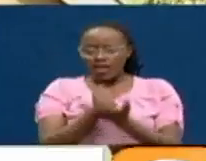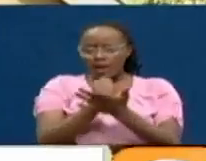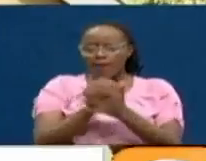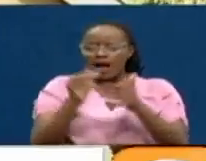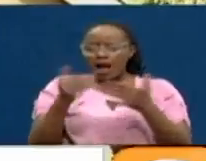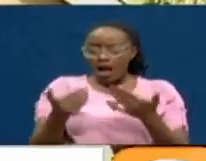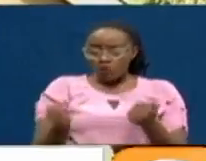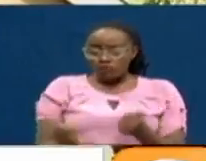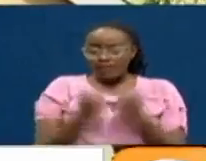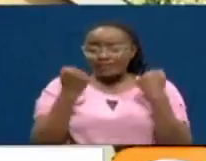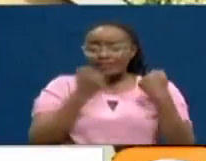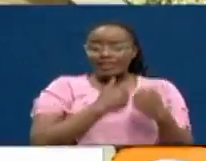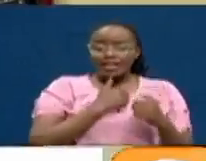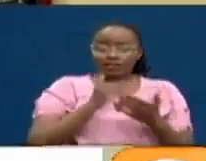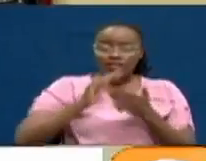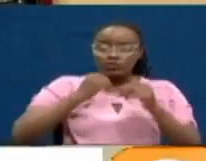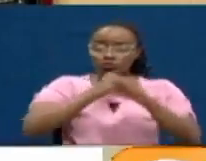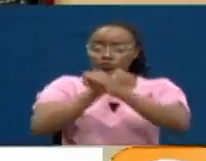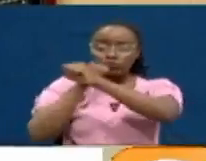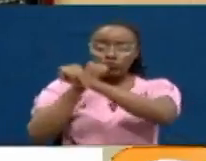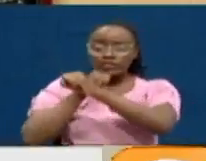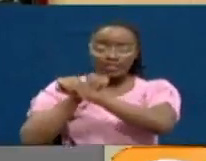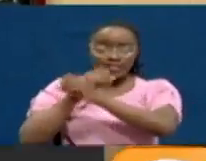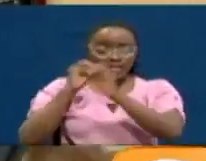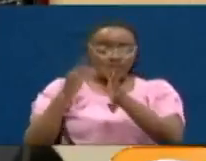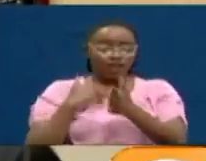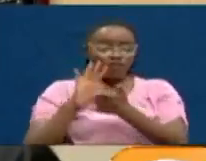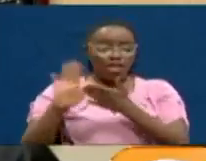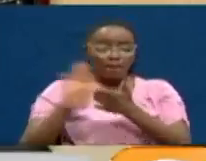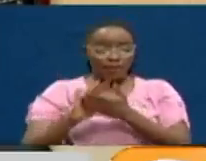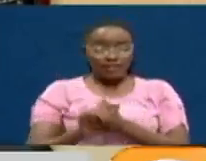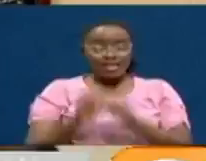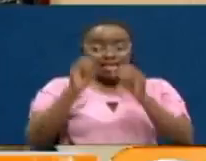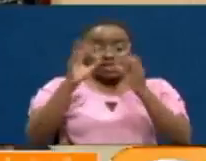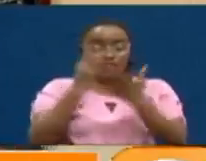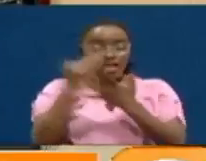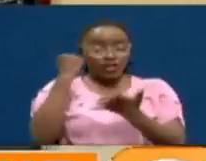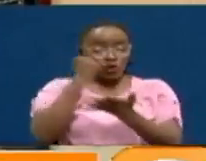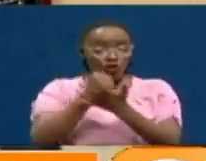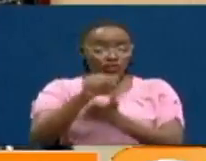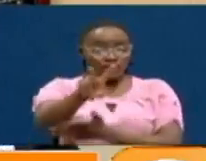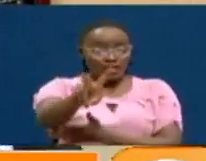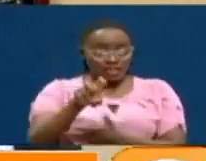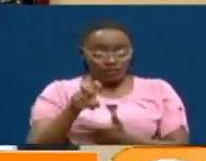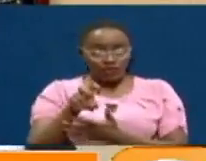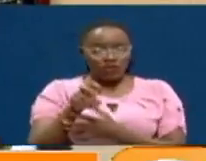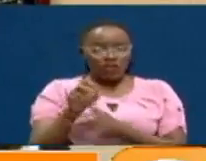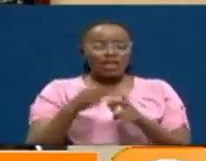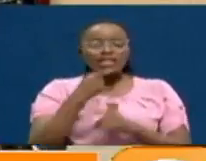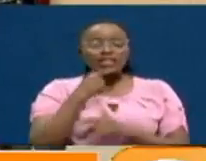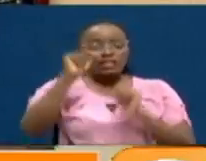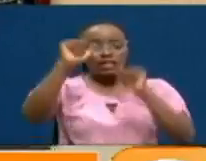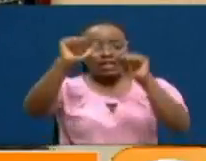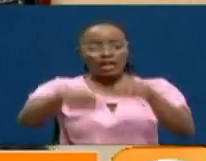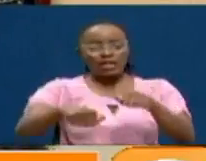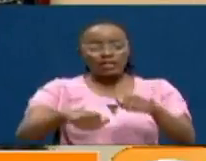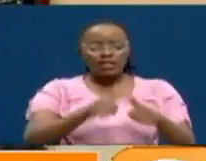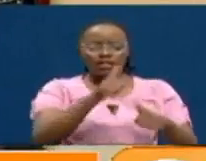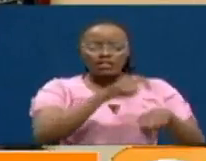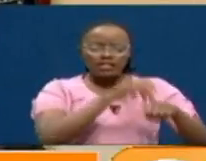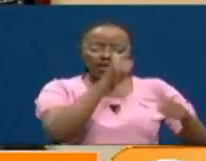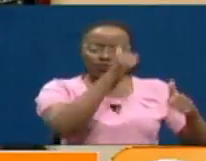na kuzuia kwa haraka shuleni. Should an office somewhere be broken into, you can tell between which